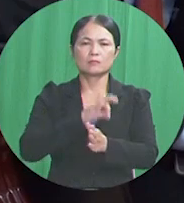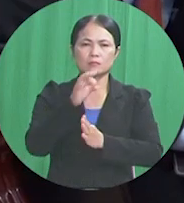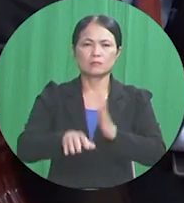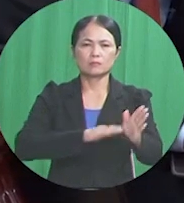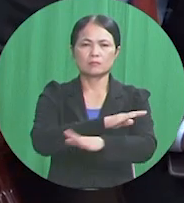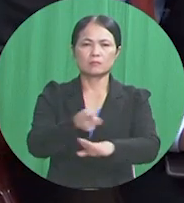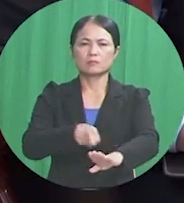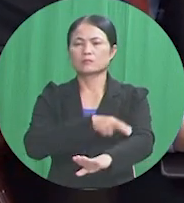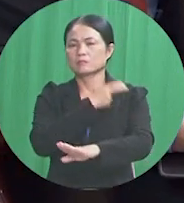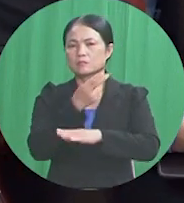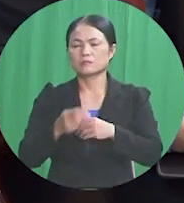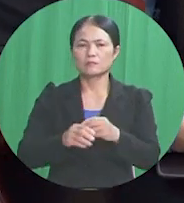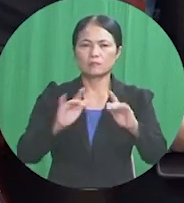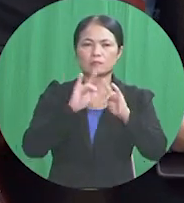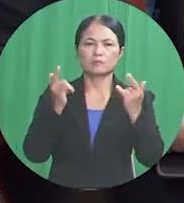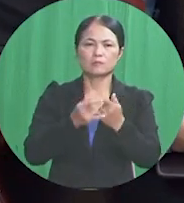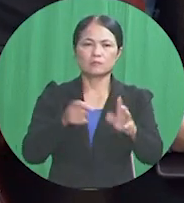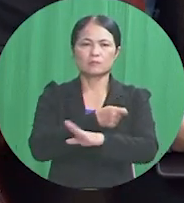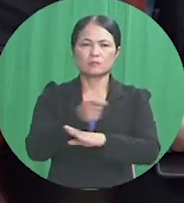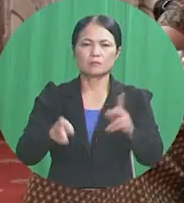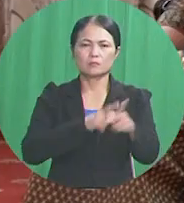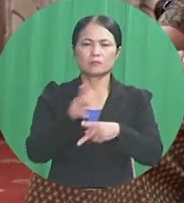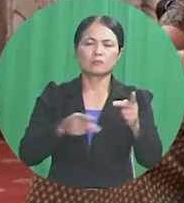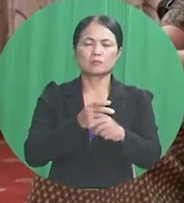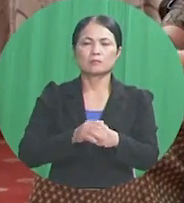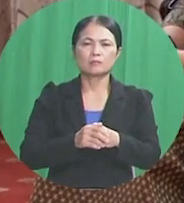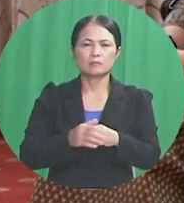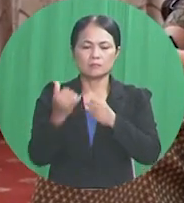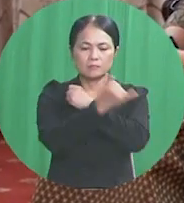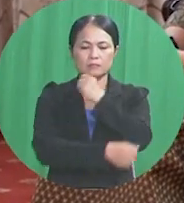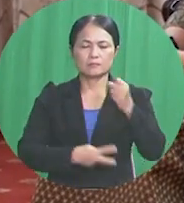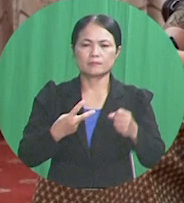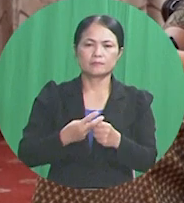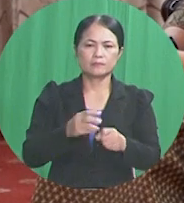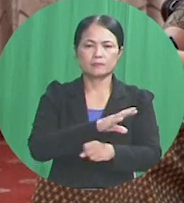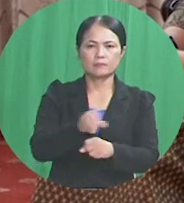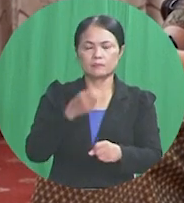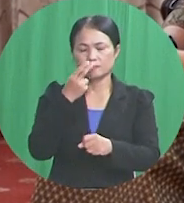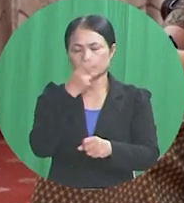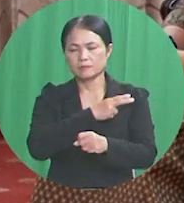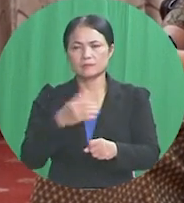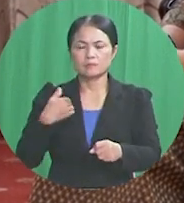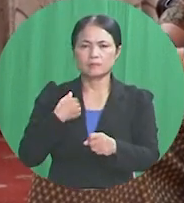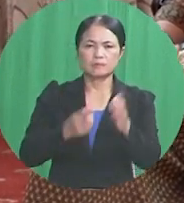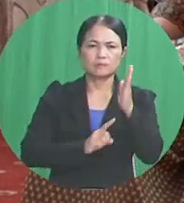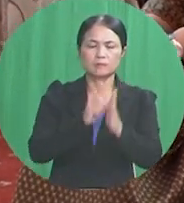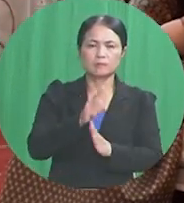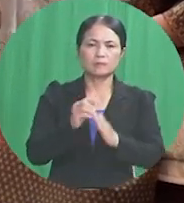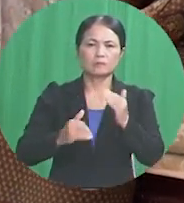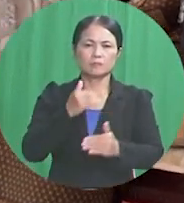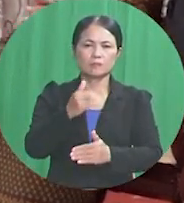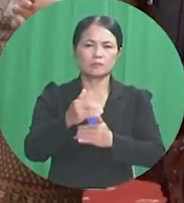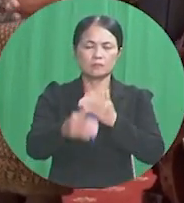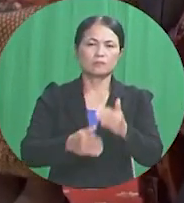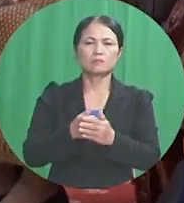นังอยู่องไว้ระเวียงปะรอดนังประจิจนในประเทศยังแตงปีกัมพูชีเวียดนามเมียนการิจมรานอัดชบช่